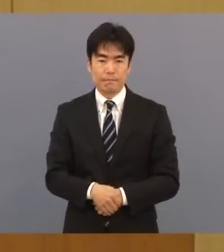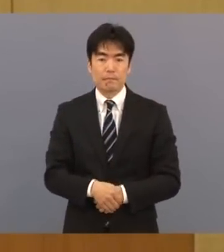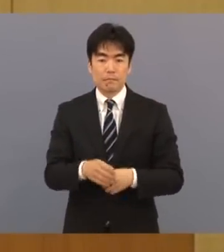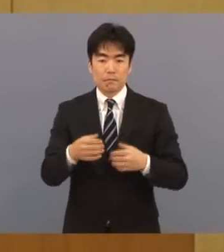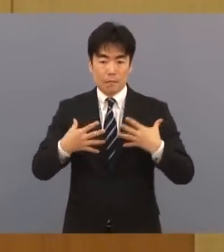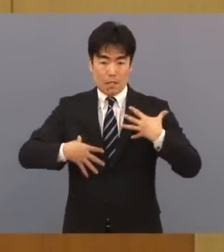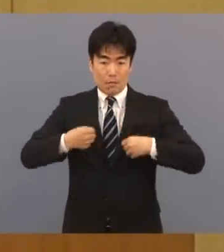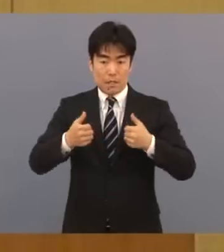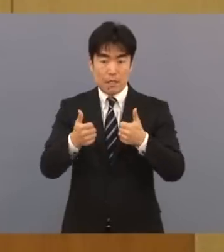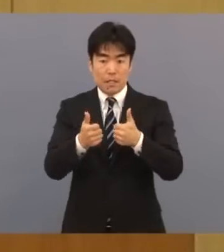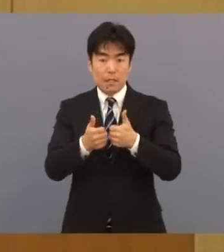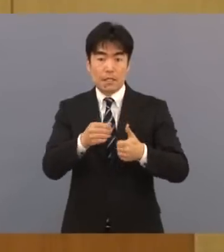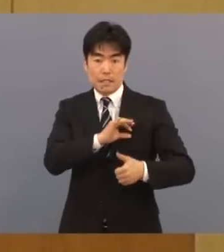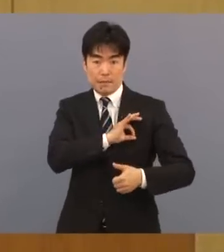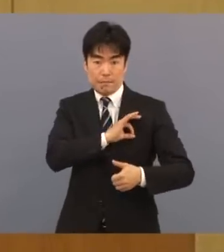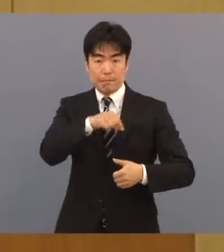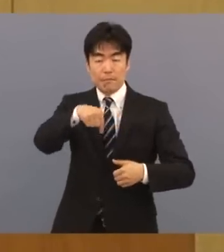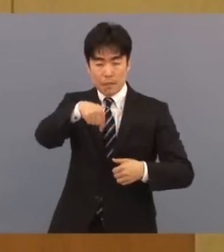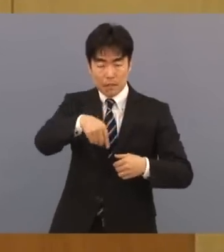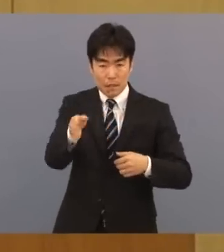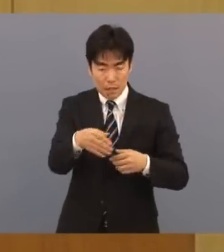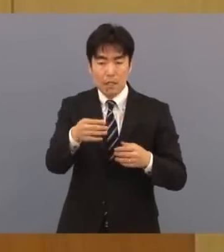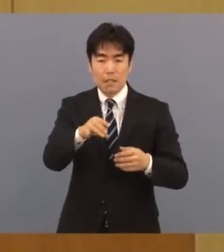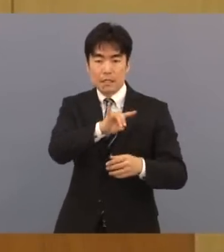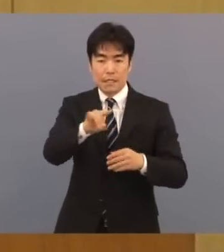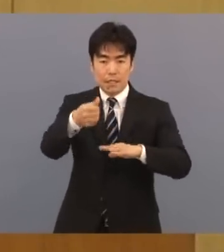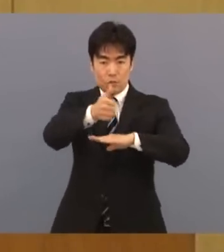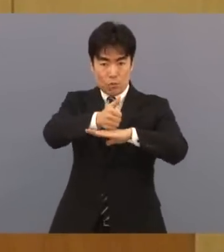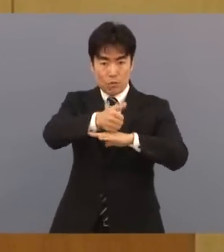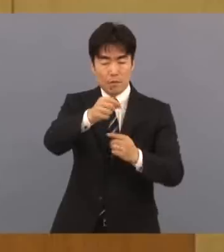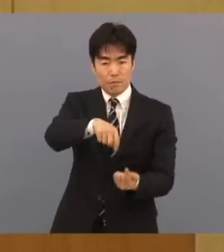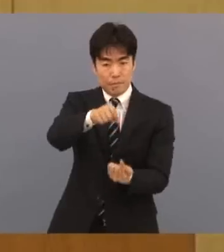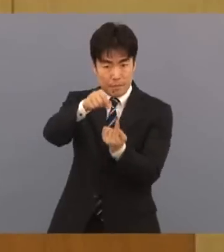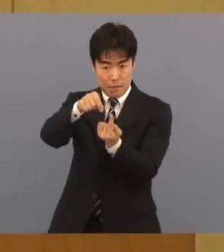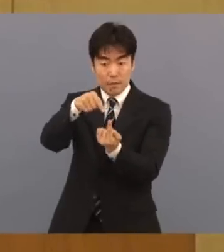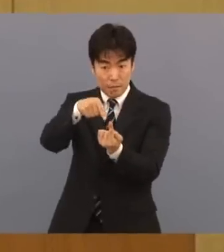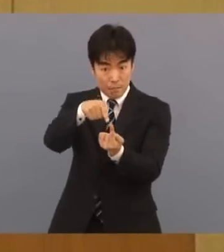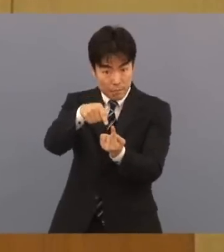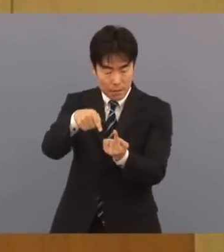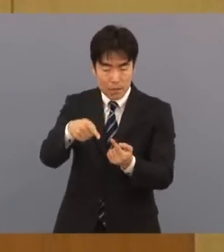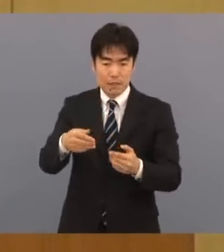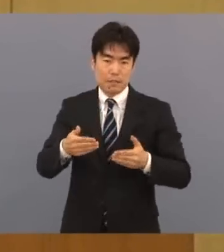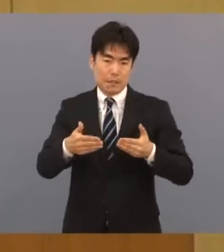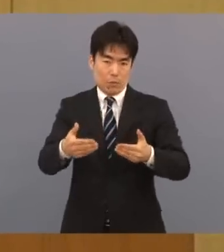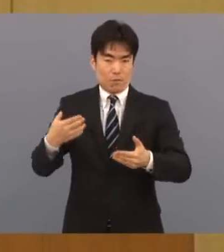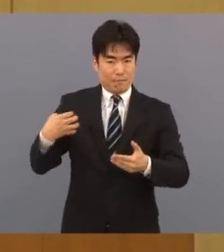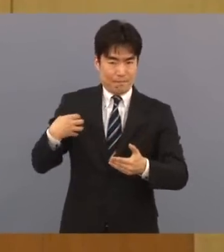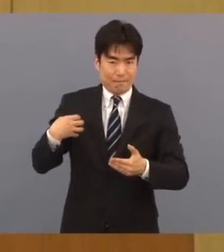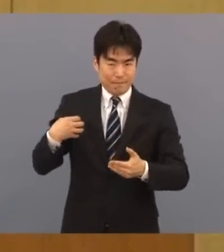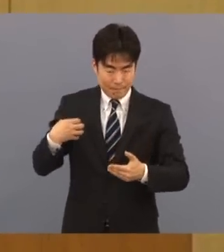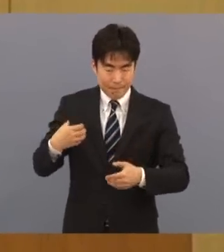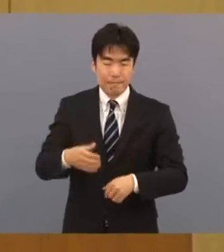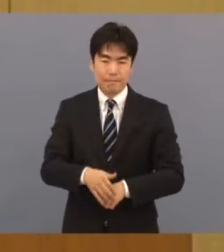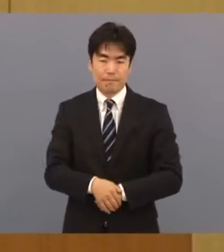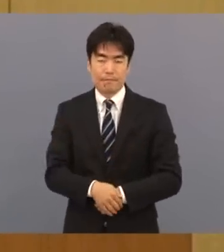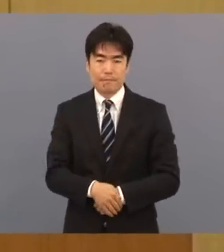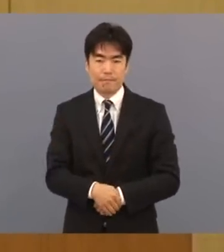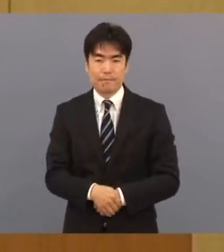学生議員の中から議長が選出され、議会の進行を務めます。